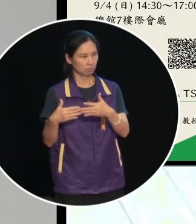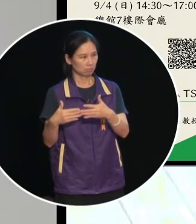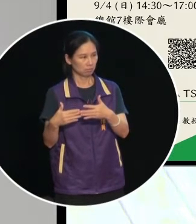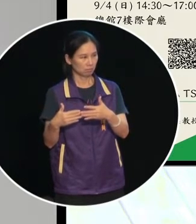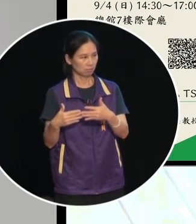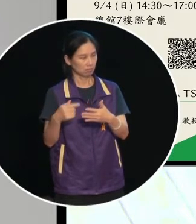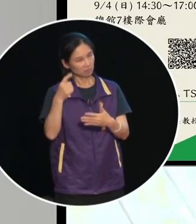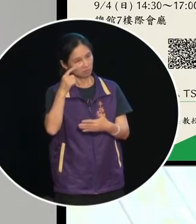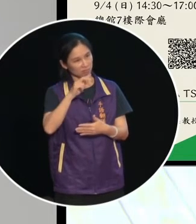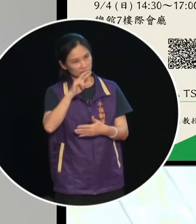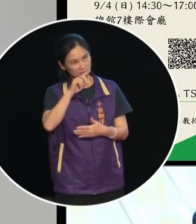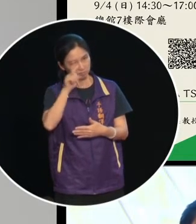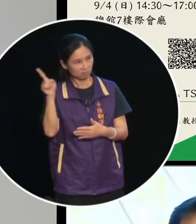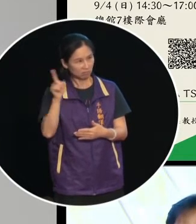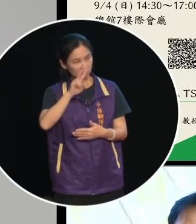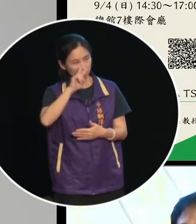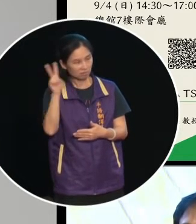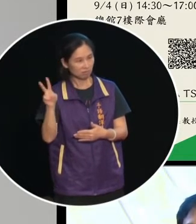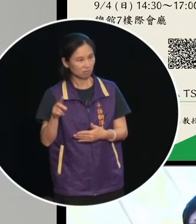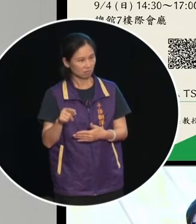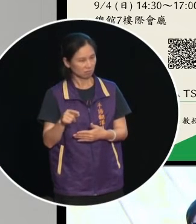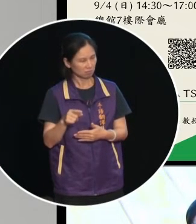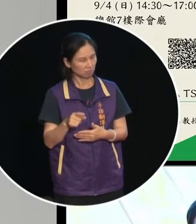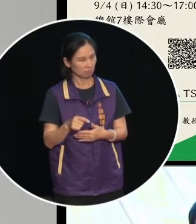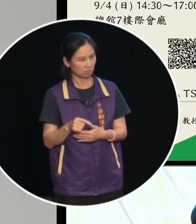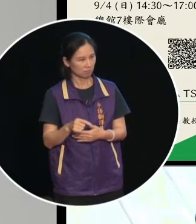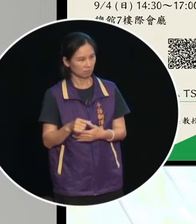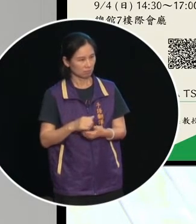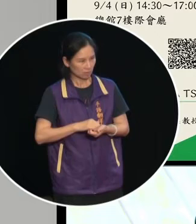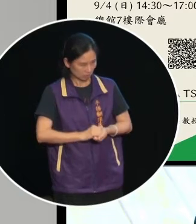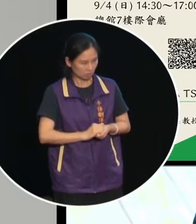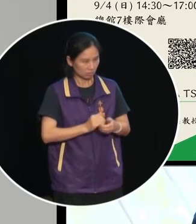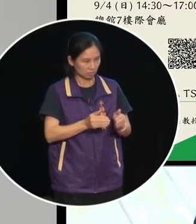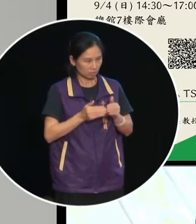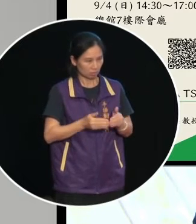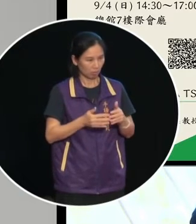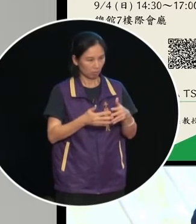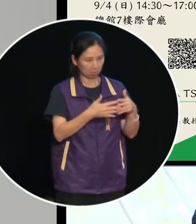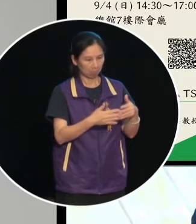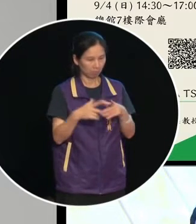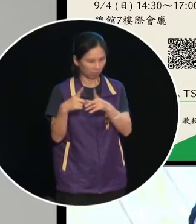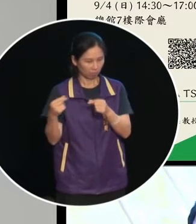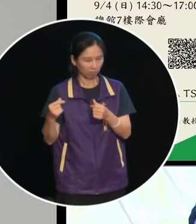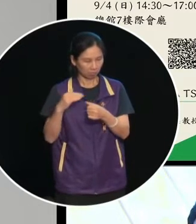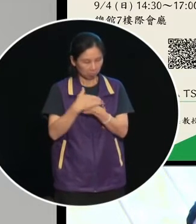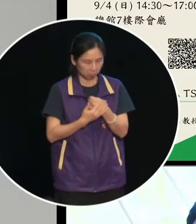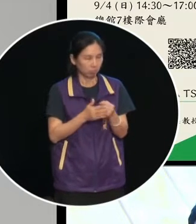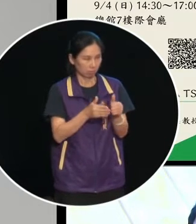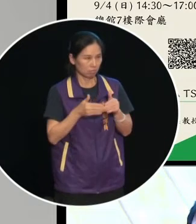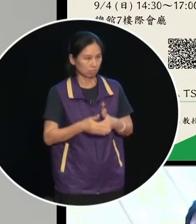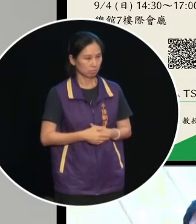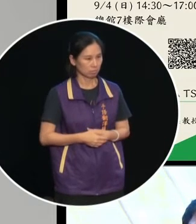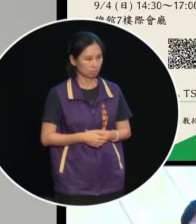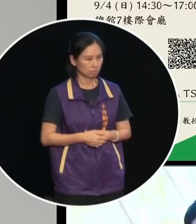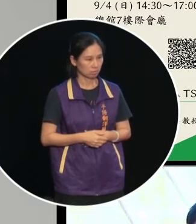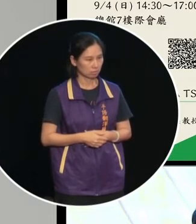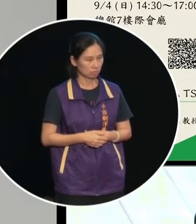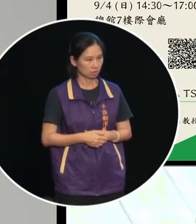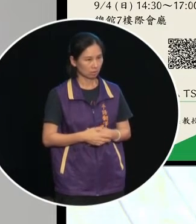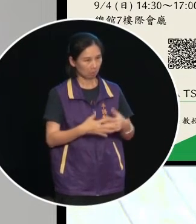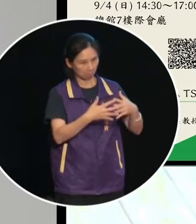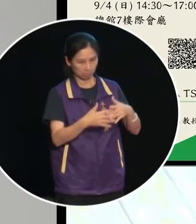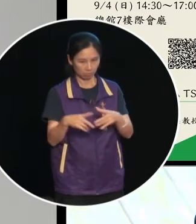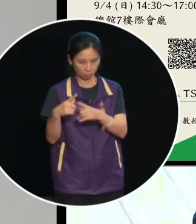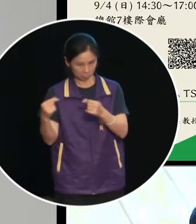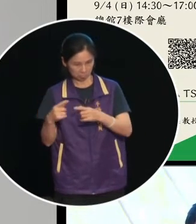天，这很难，所以一定需要美日的保护。而且这个意思是不是美国跟日本一起打